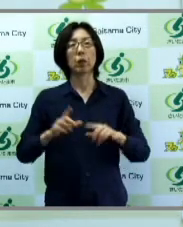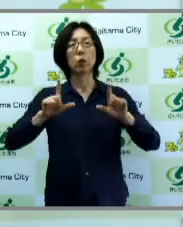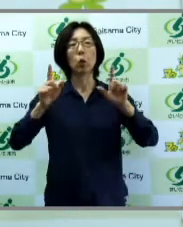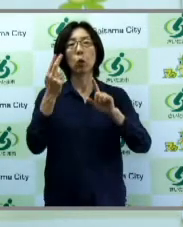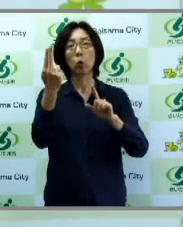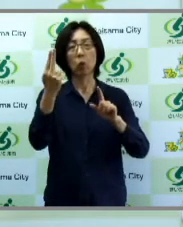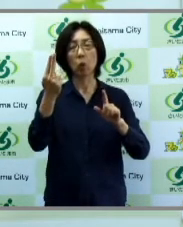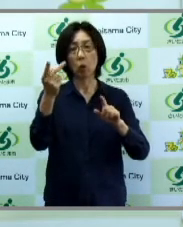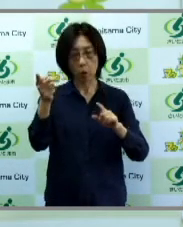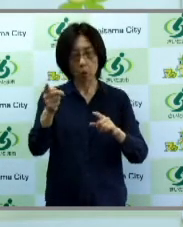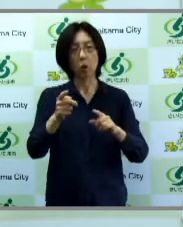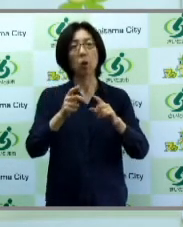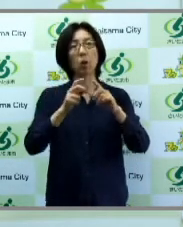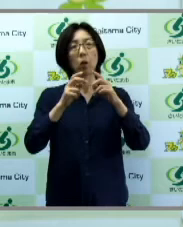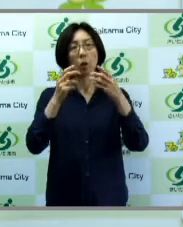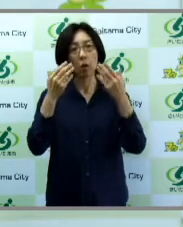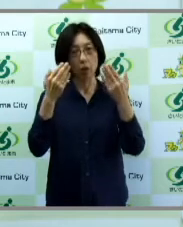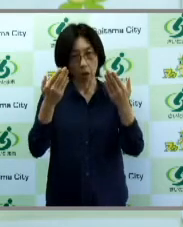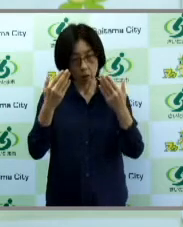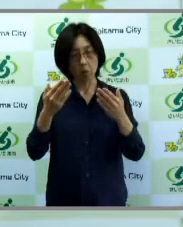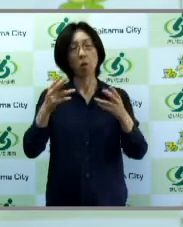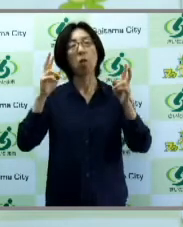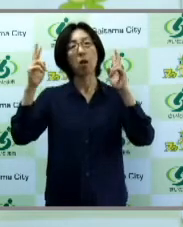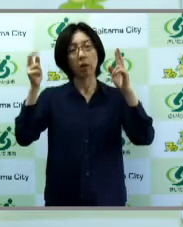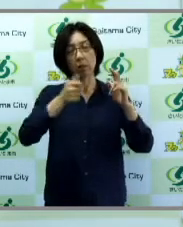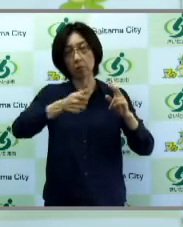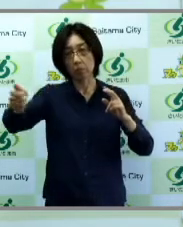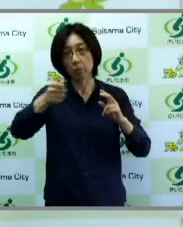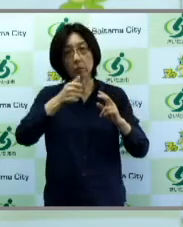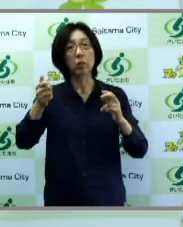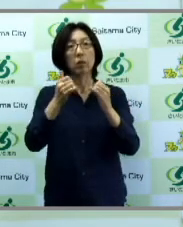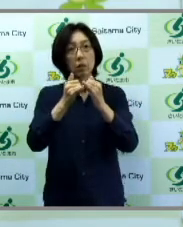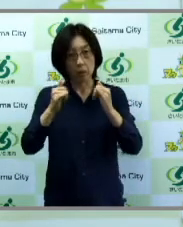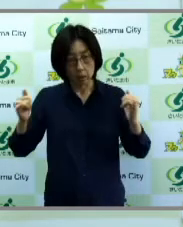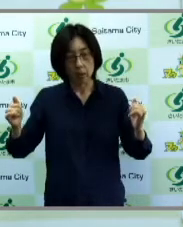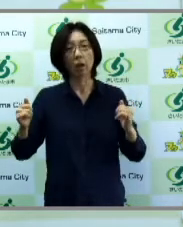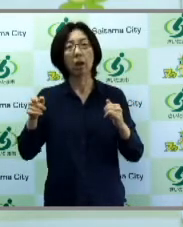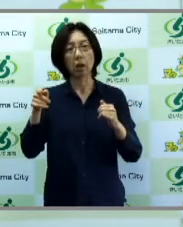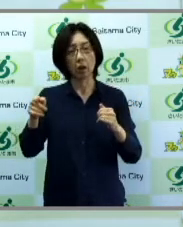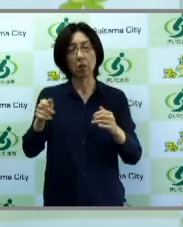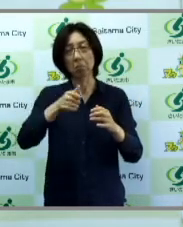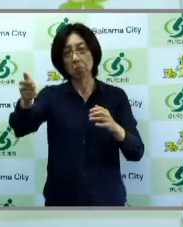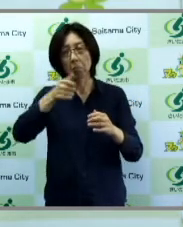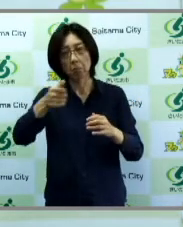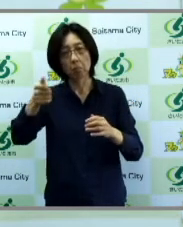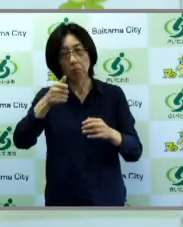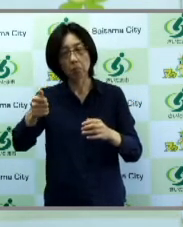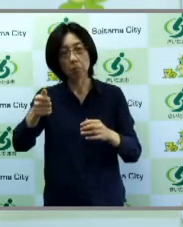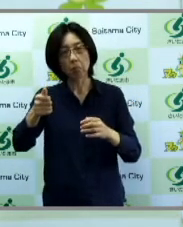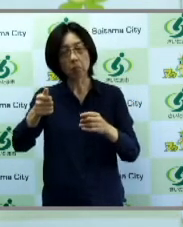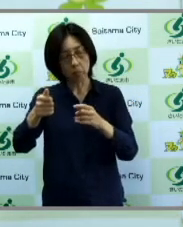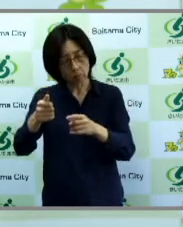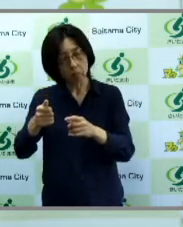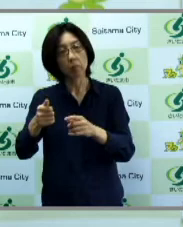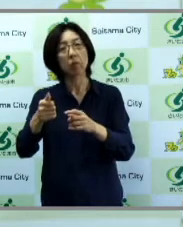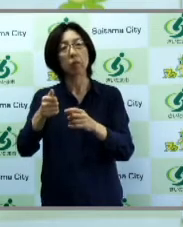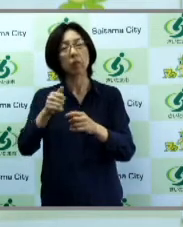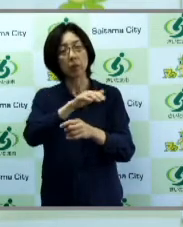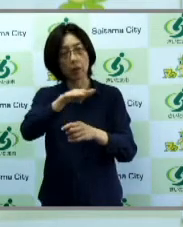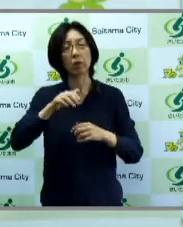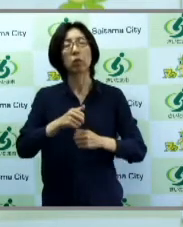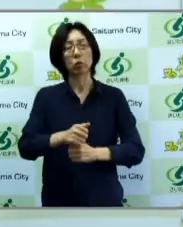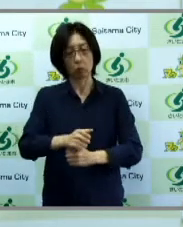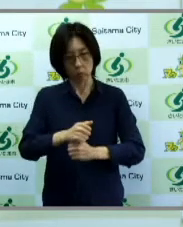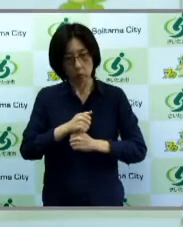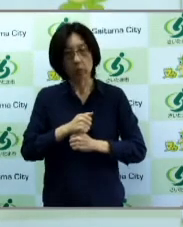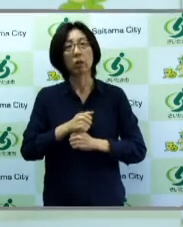いわゆる新しい生活様式含めて、あるいはテレワークの推進を含めて積極的に協力をしていただき、また